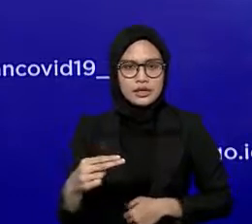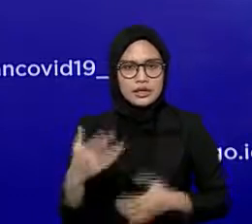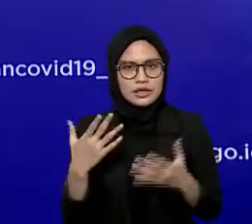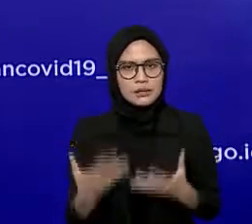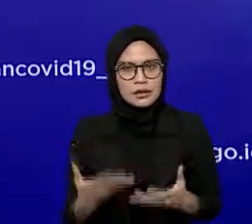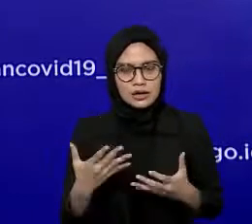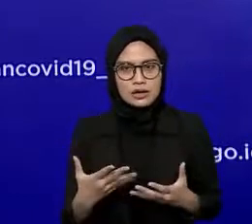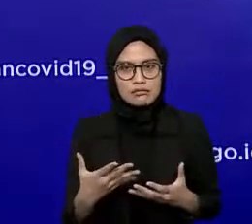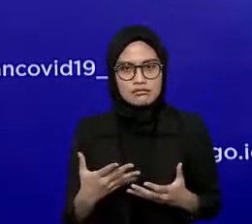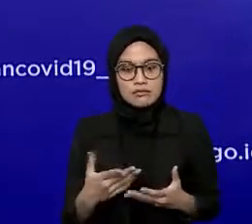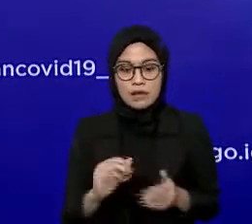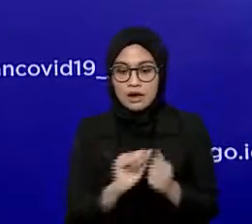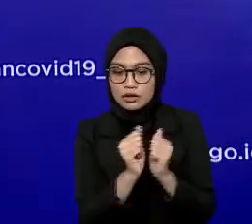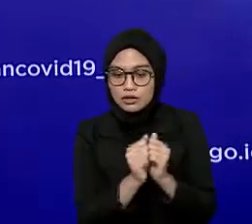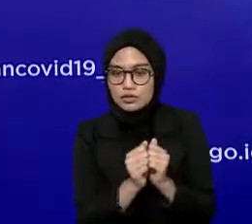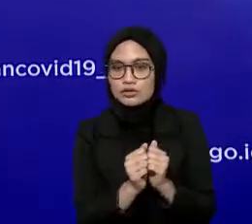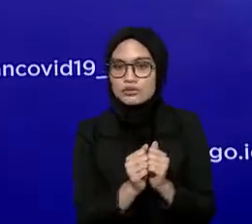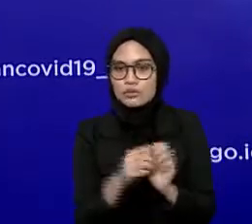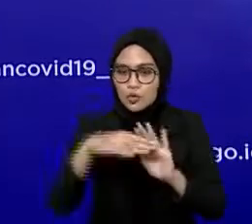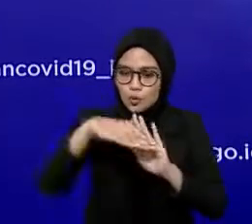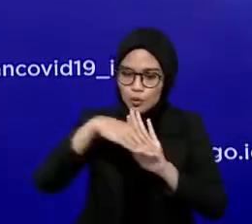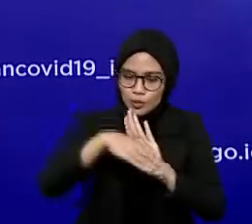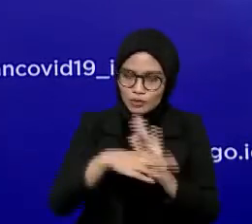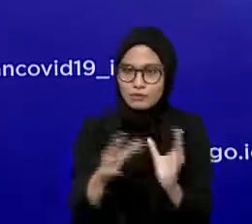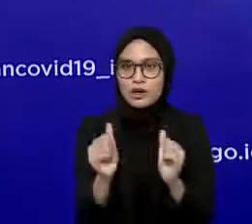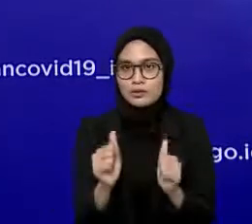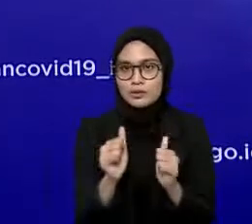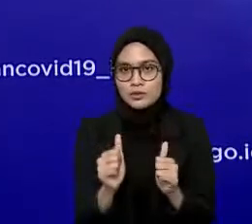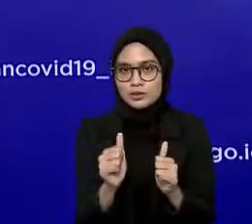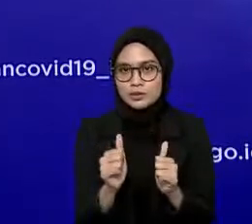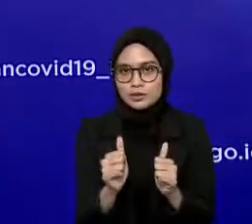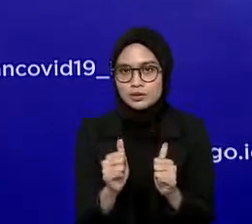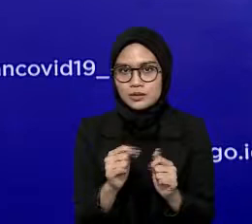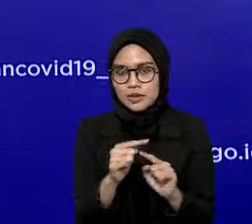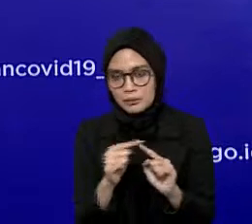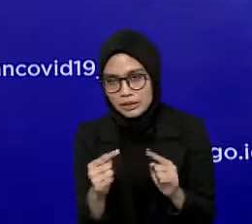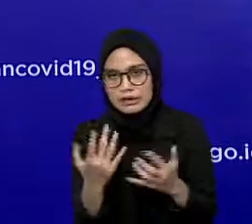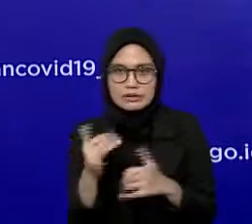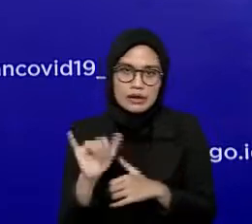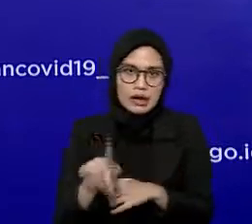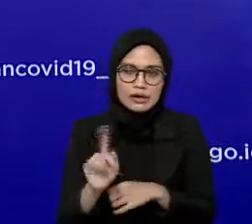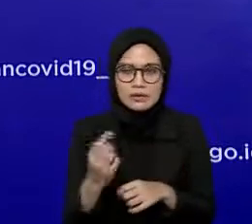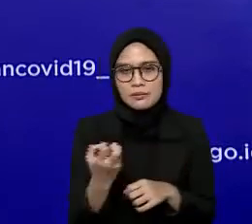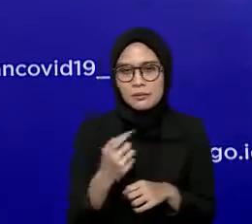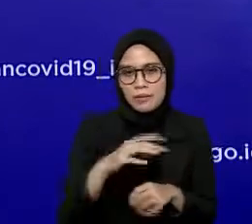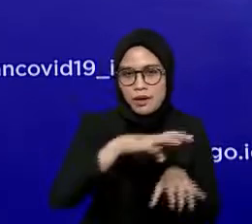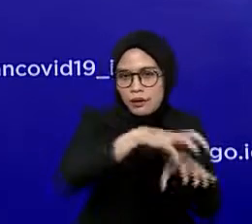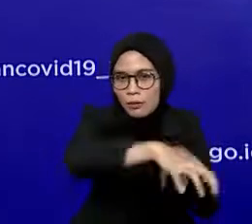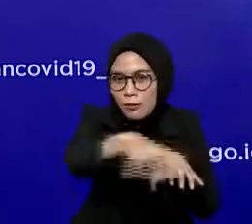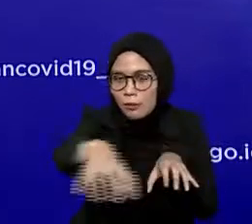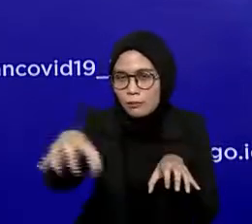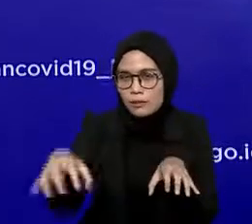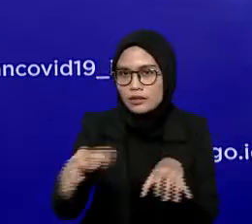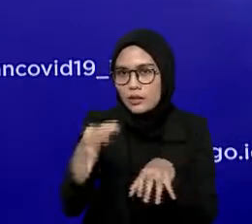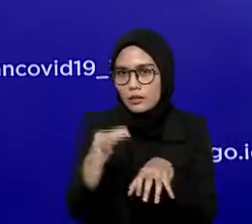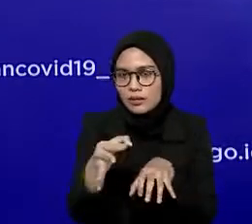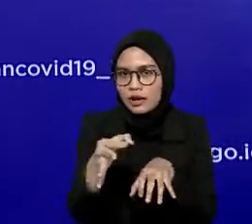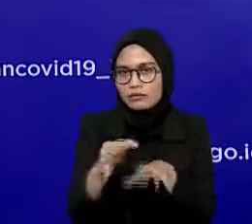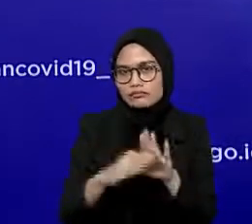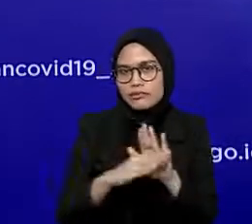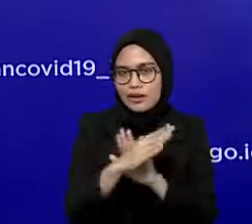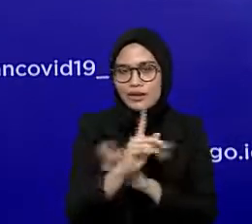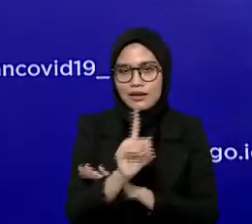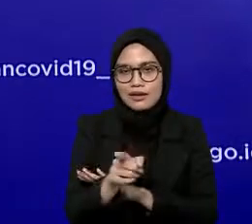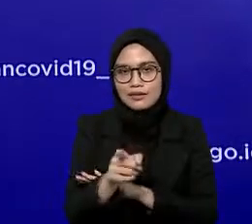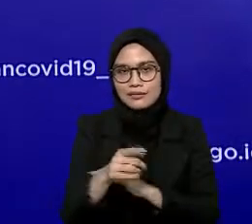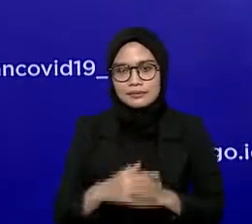kondisi kasus yang terkendali. Meskipun beberapa wilayah telah menunjukkan perkembangan kasus yang tidak cukup baik.